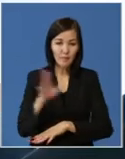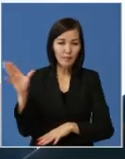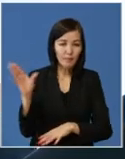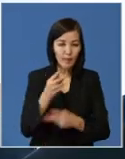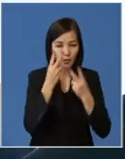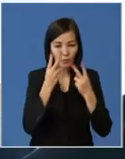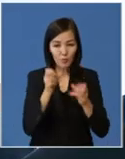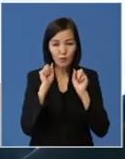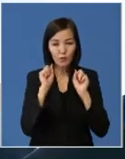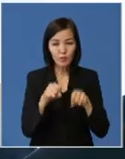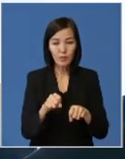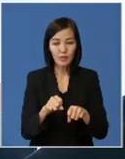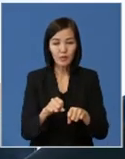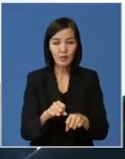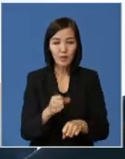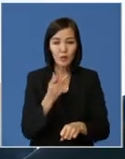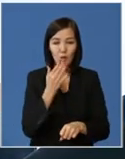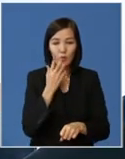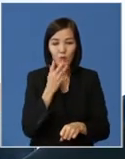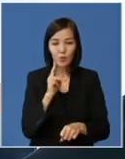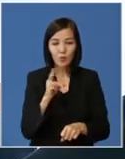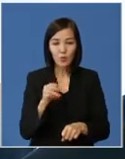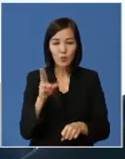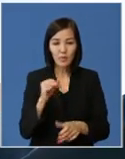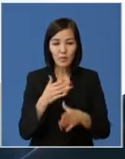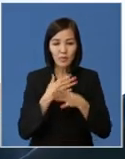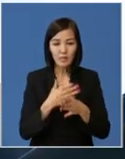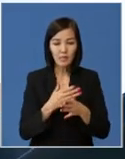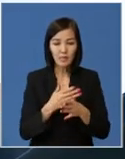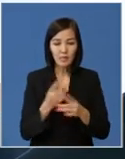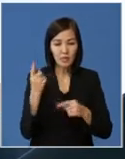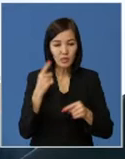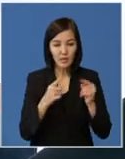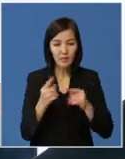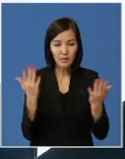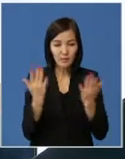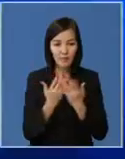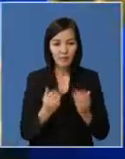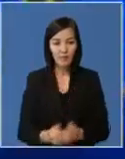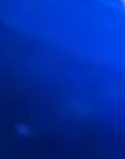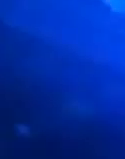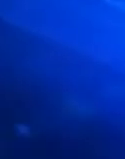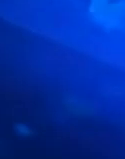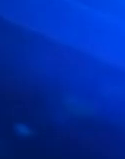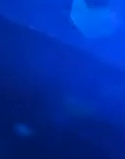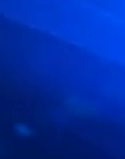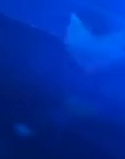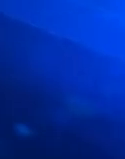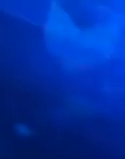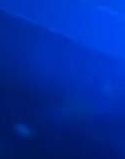бір біздің ұлттық кодқа негізделген шығармалардың бірі деп өзім ойлаймын.